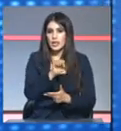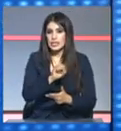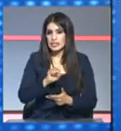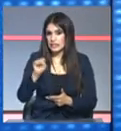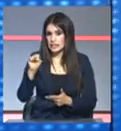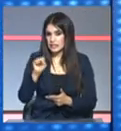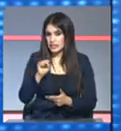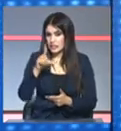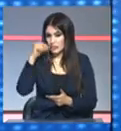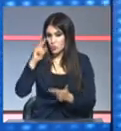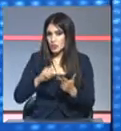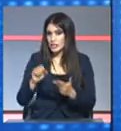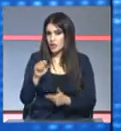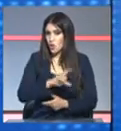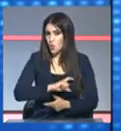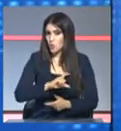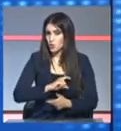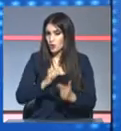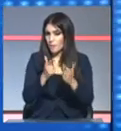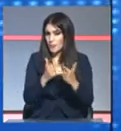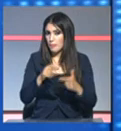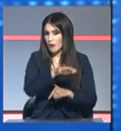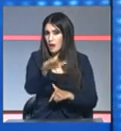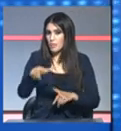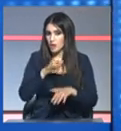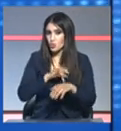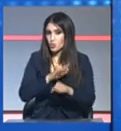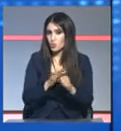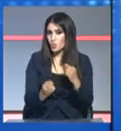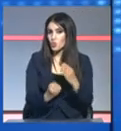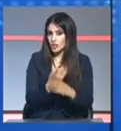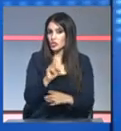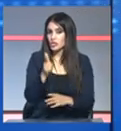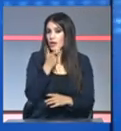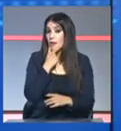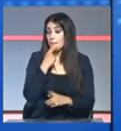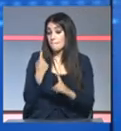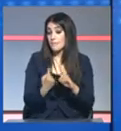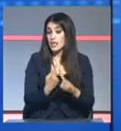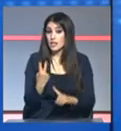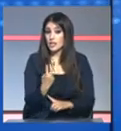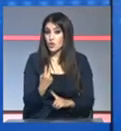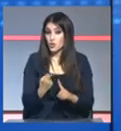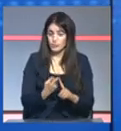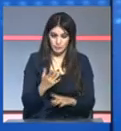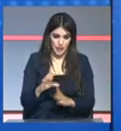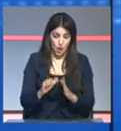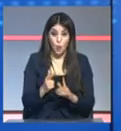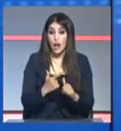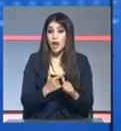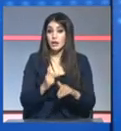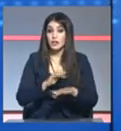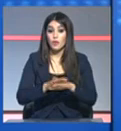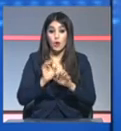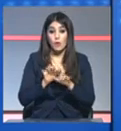عده بلدان اخرى عده مناطق اخرى في البلاد تونسيه عندها اه معناها خصوصيتين الخصوصيه الاولى اللي